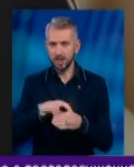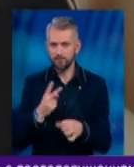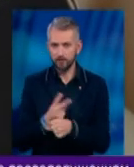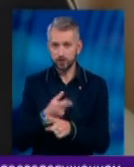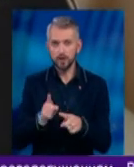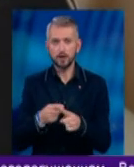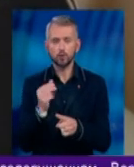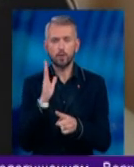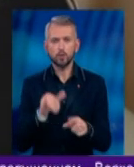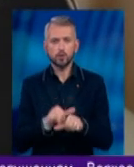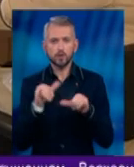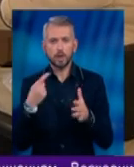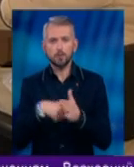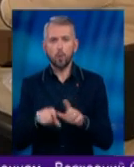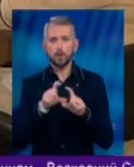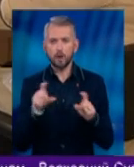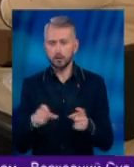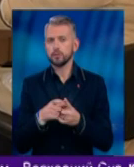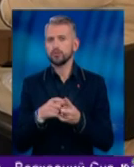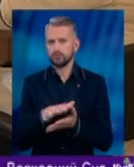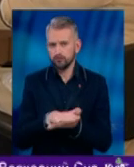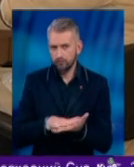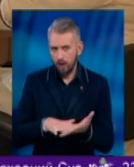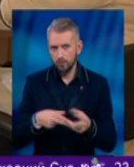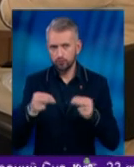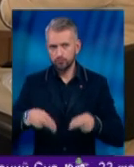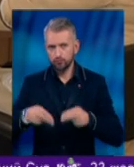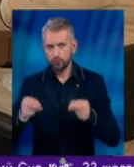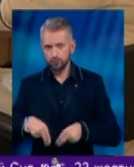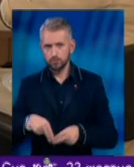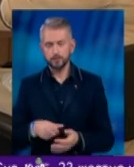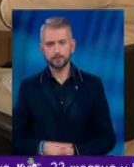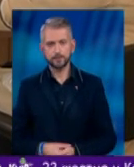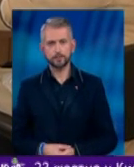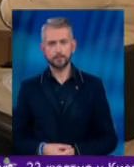сума зростатиме, бо заклади продовжують укладати декларації з пацієнтами.